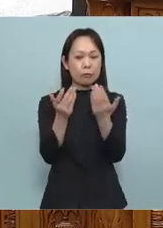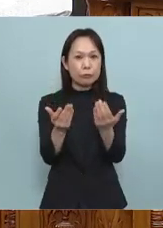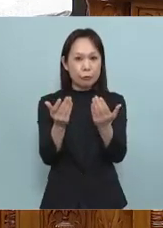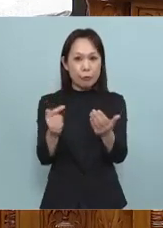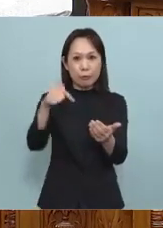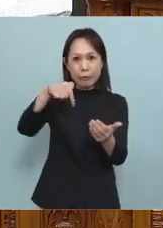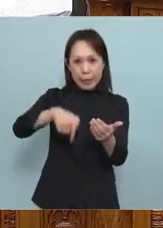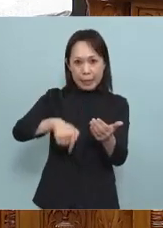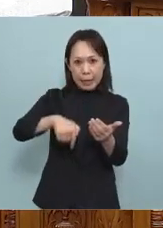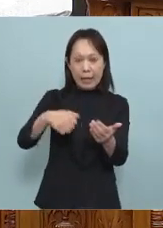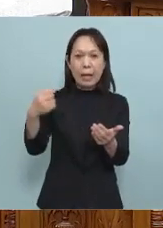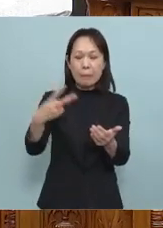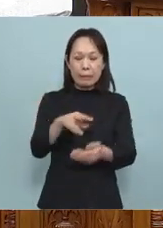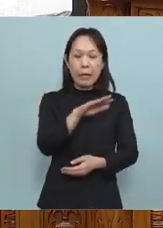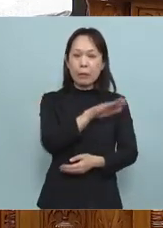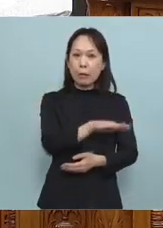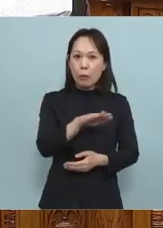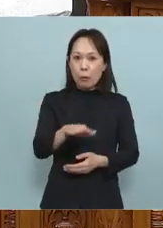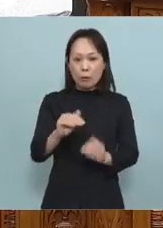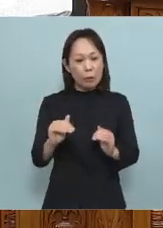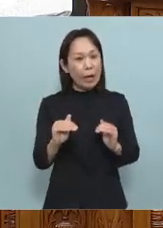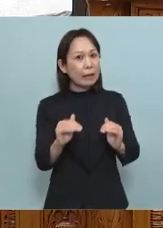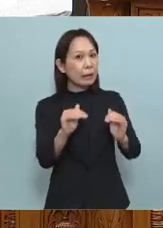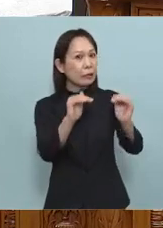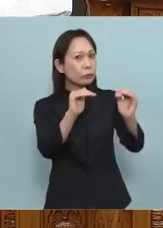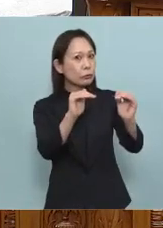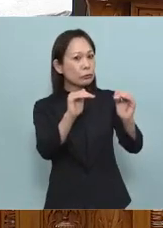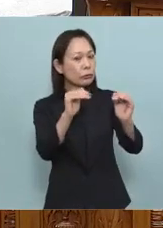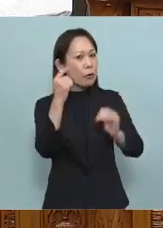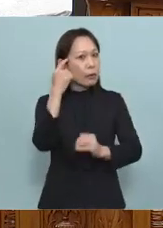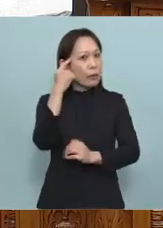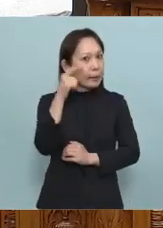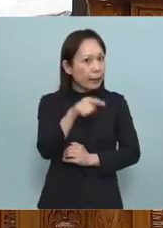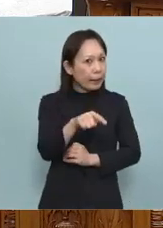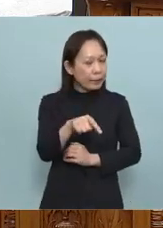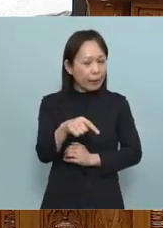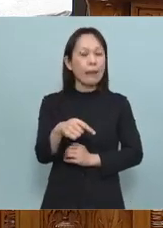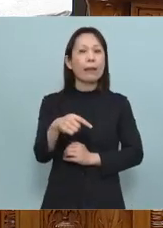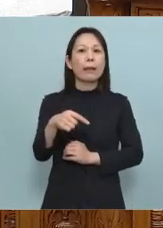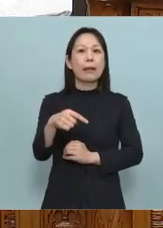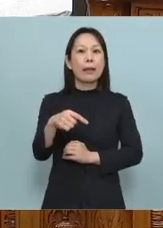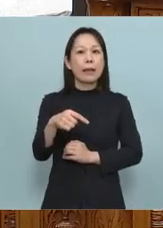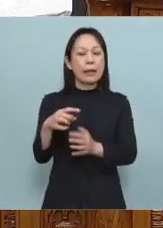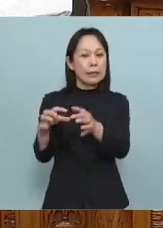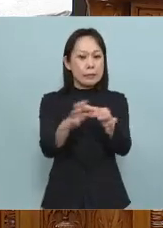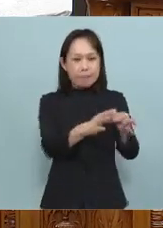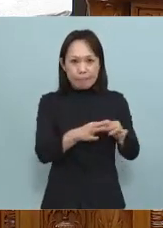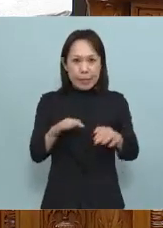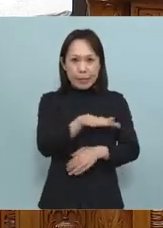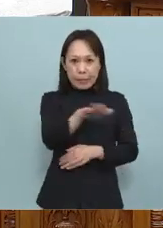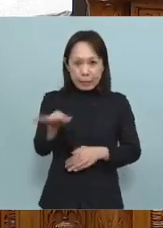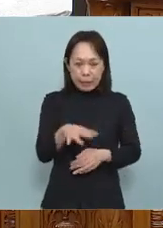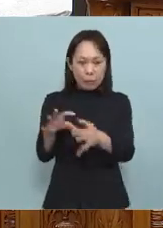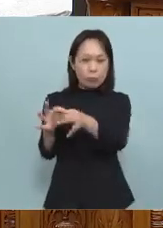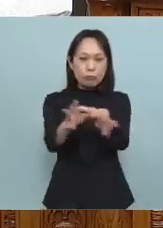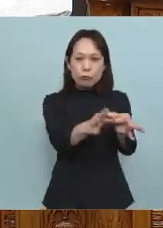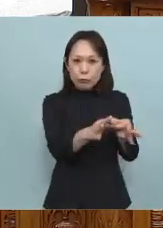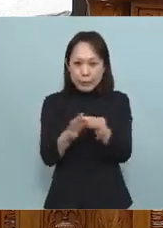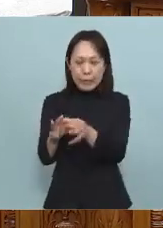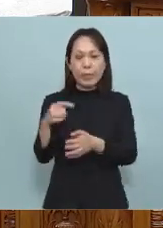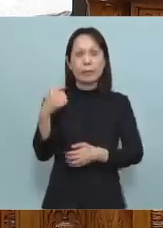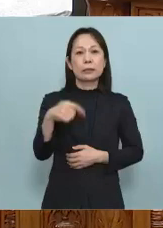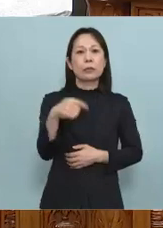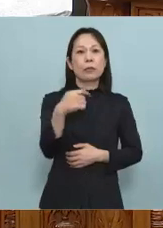じめ児童生徒の発達段階を踏まえつつ教育活動全体を通じて指導しております。今後